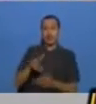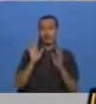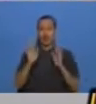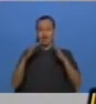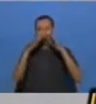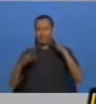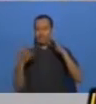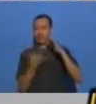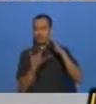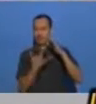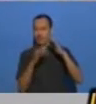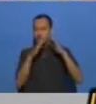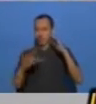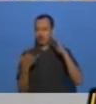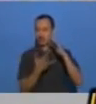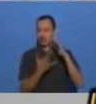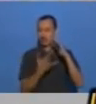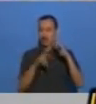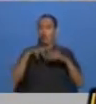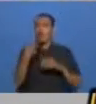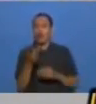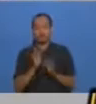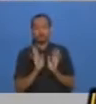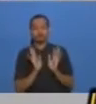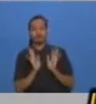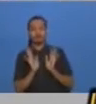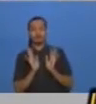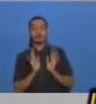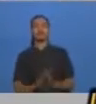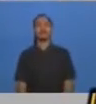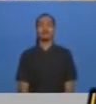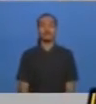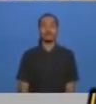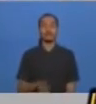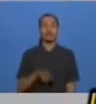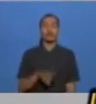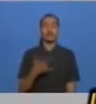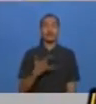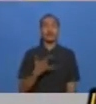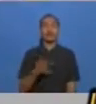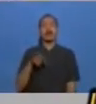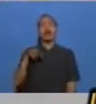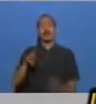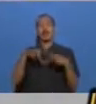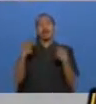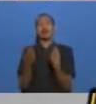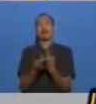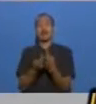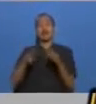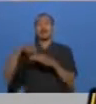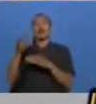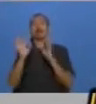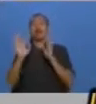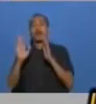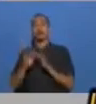teman-teman disabilitas. Kemudian dalam keluarga penyandang disabilitas sendiri yang sering keluar suaminya misalnya, lama-lama suaminya